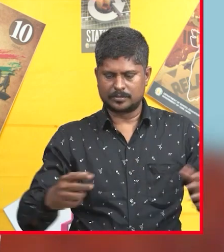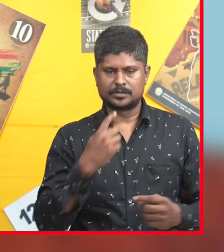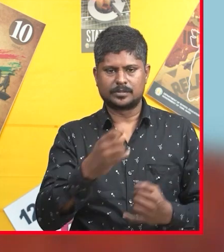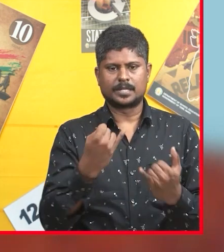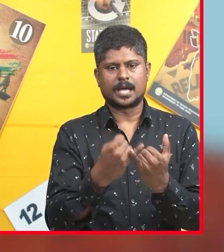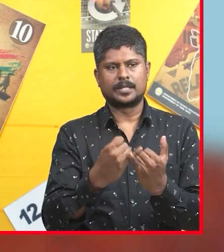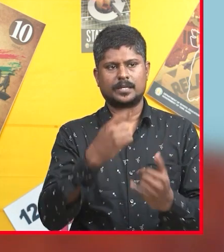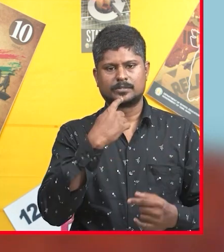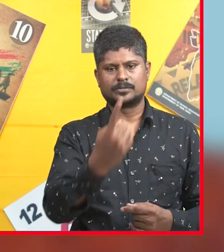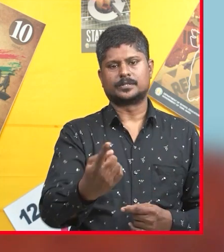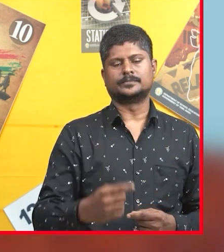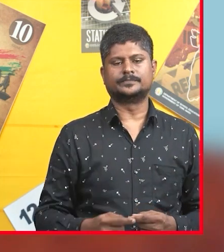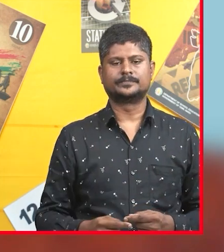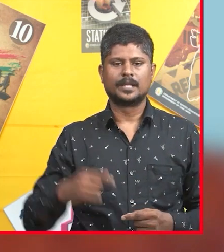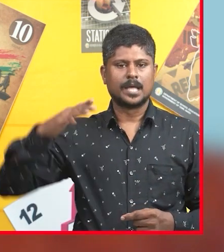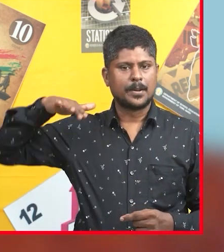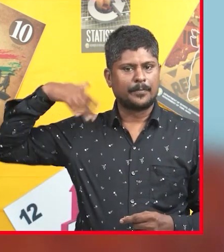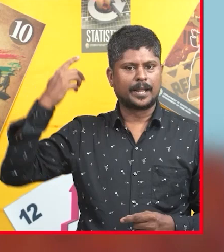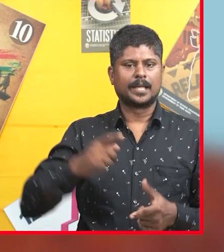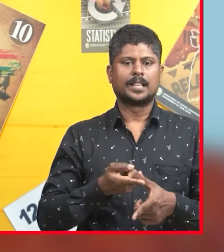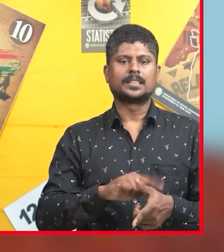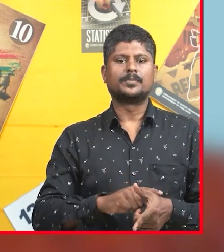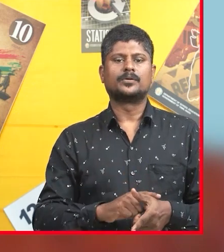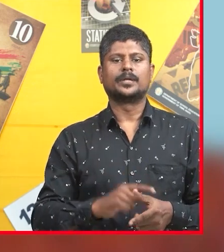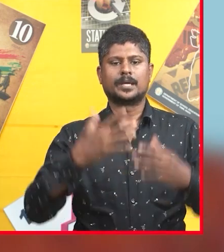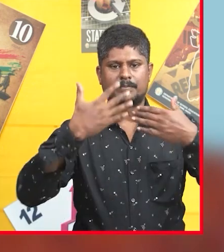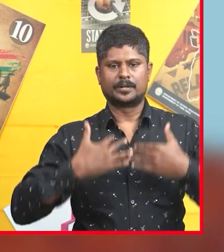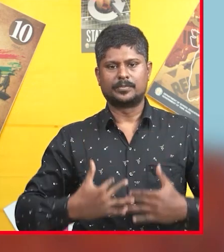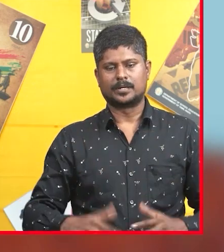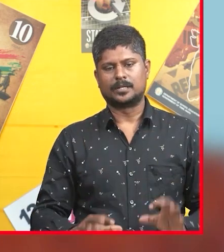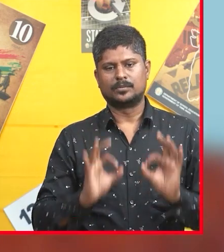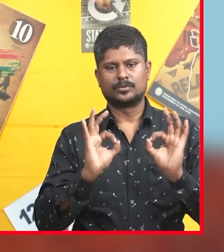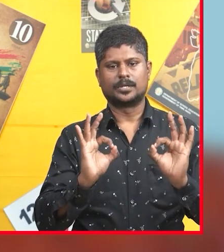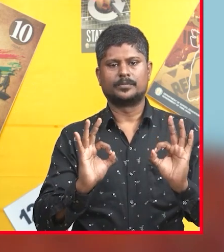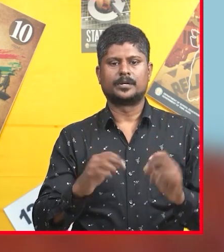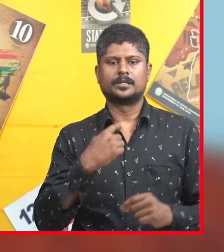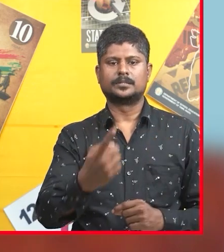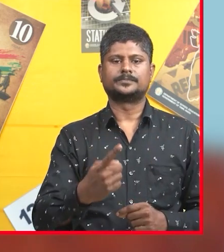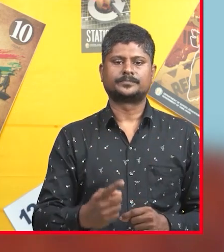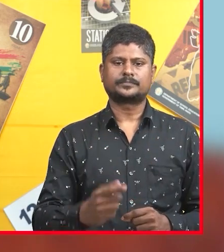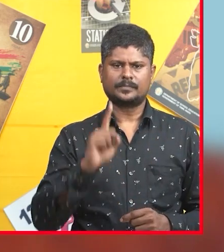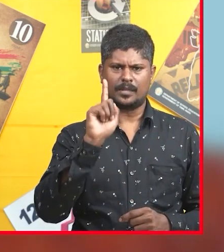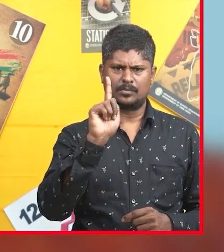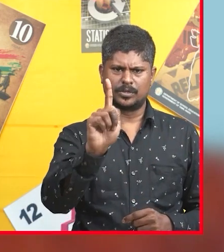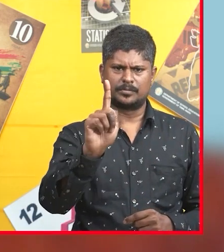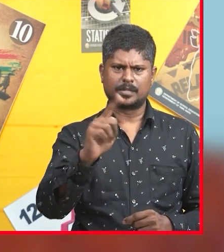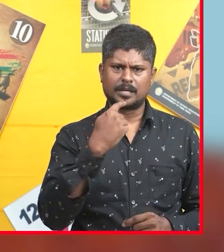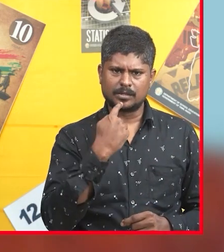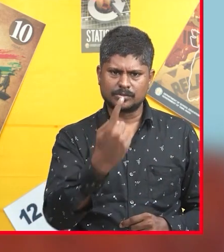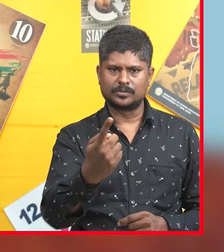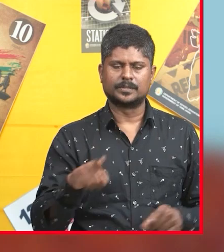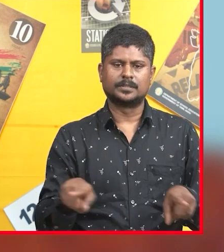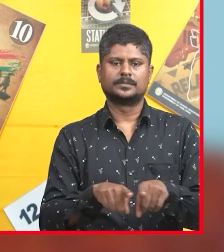முதல்ல பார்க்கலாம். பண்டைய தமிழர்களுடைய பண்பாட்டில் முக்கியமானதும் முதன்மையானதாகவும்